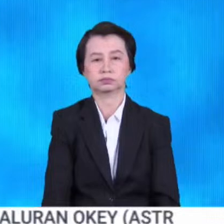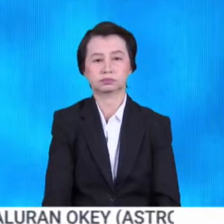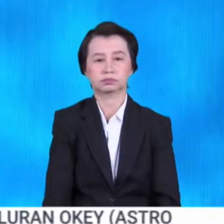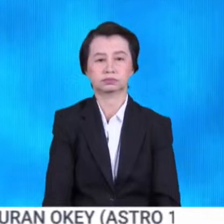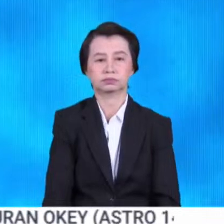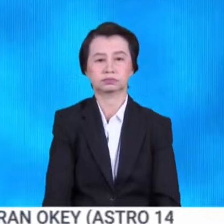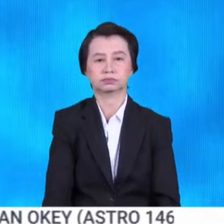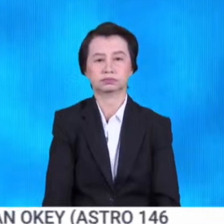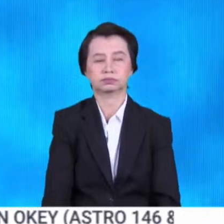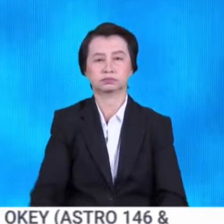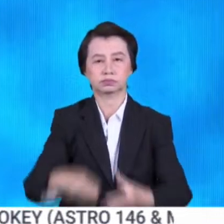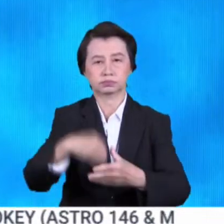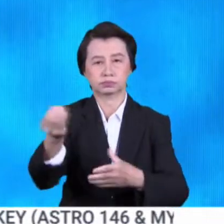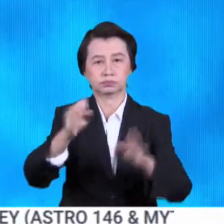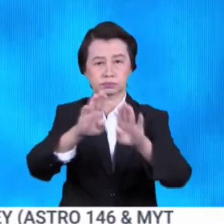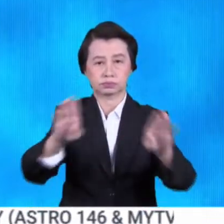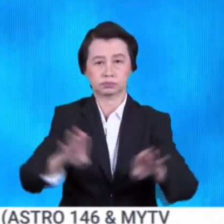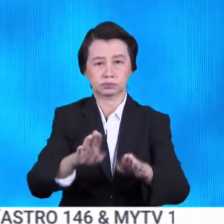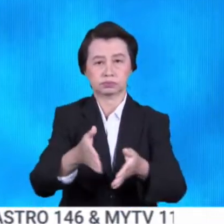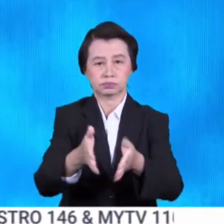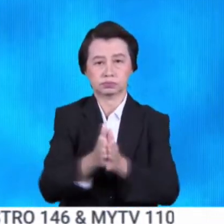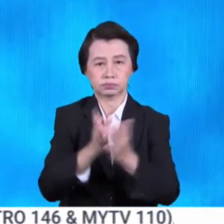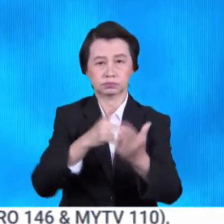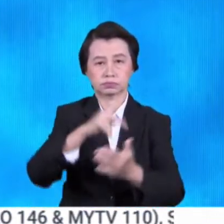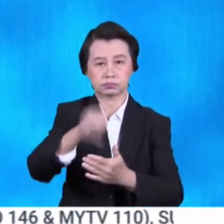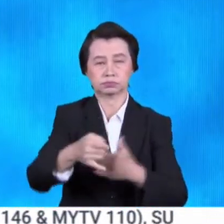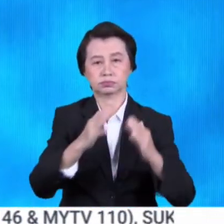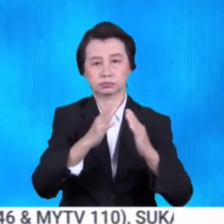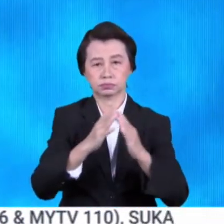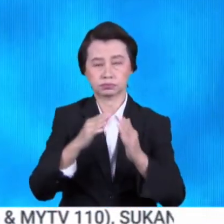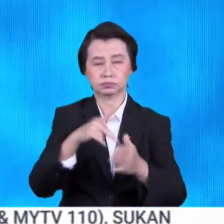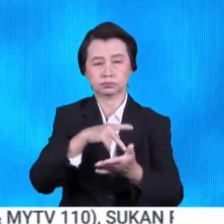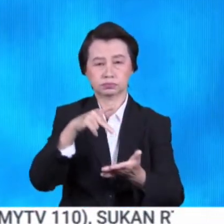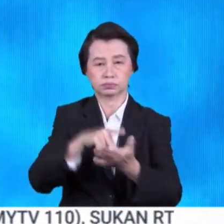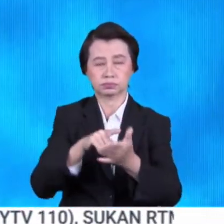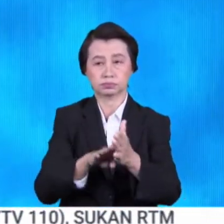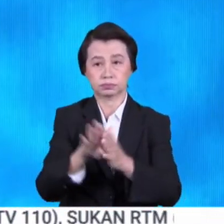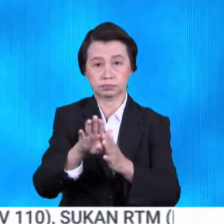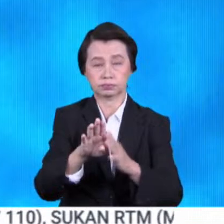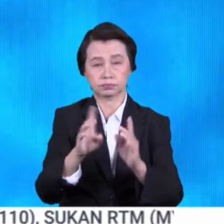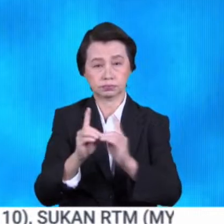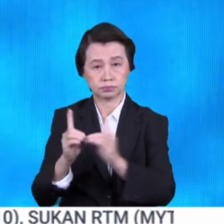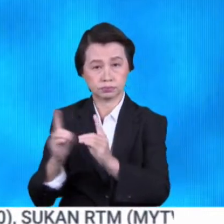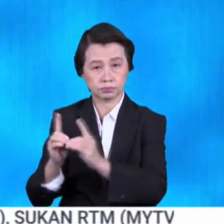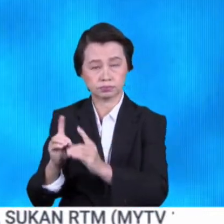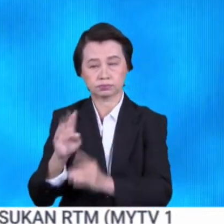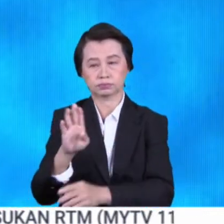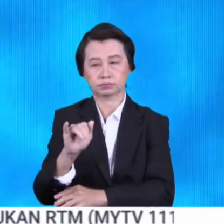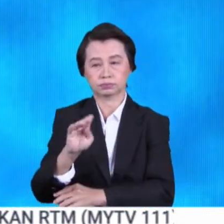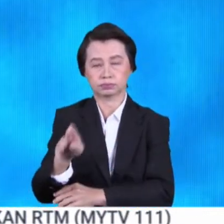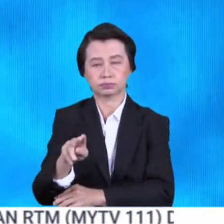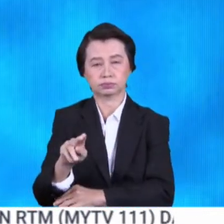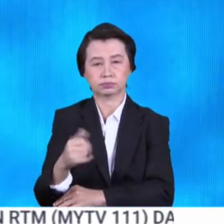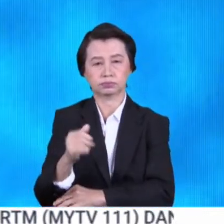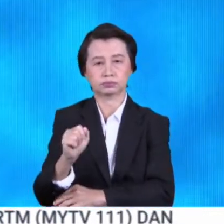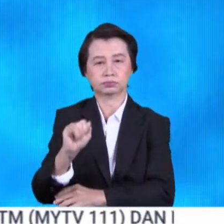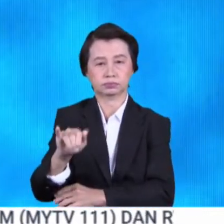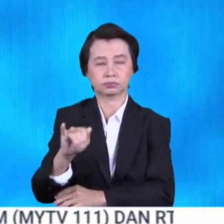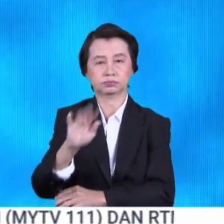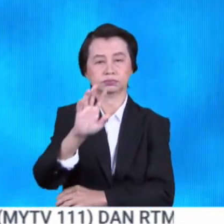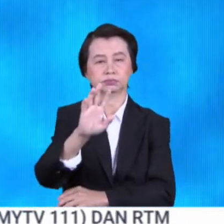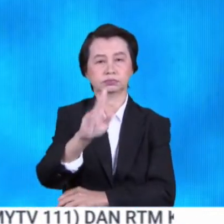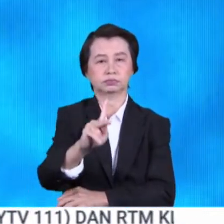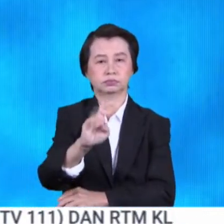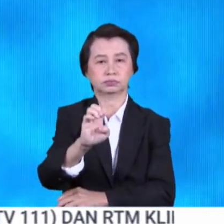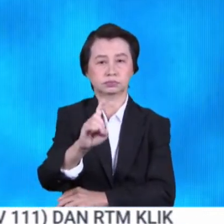Tiada sebarang pengeluaran borang permohonan projek perumahan Pusat Pertumbuhan Desa PPD Binjal. Lembaga Kemajuan Wilayah Kedah